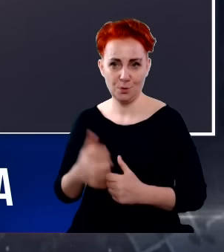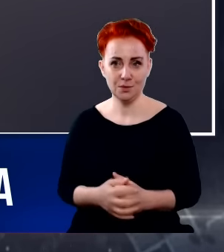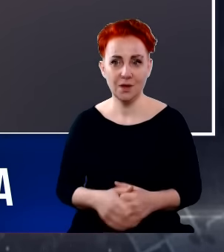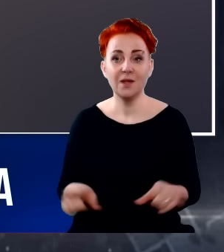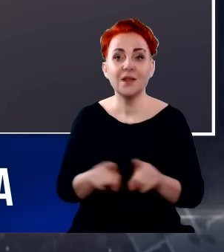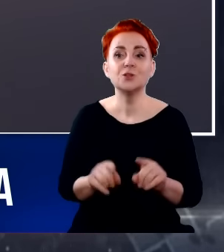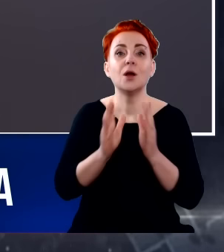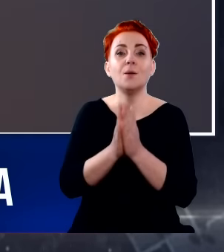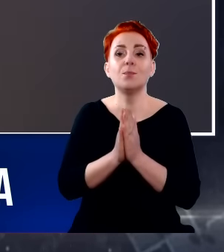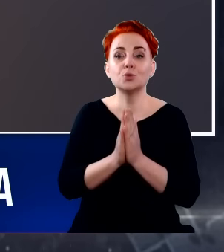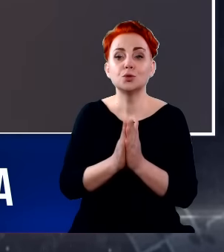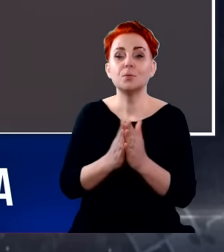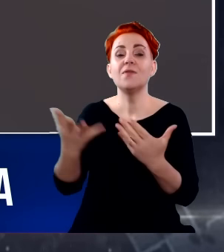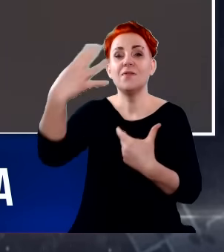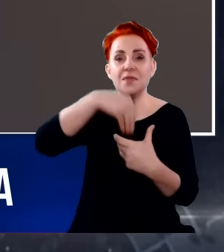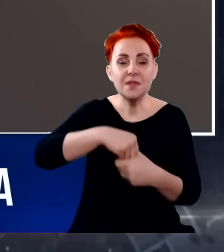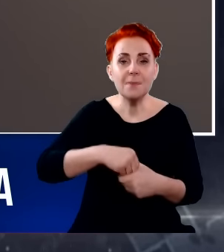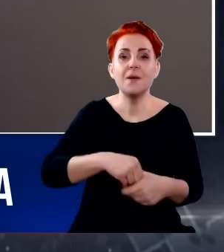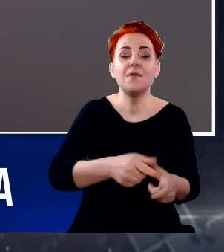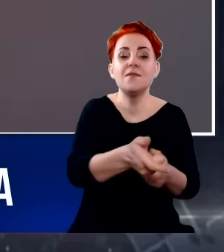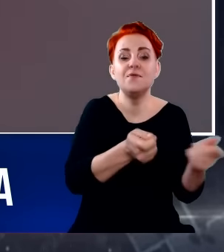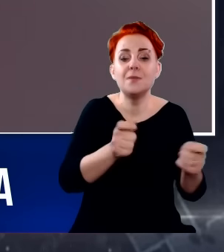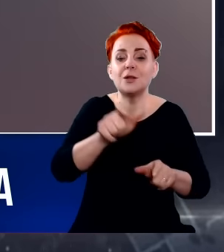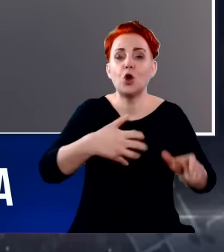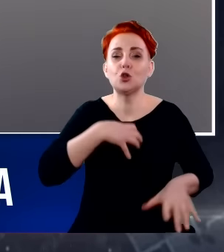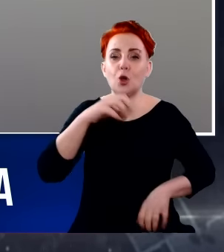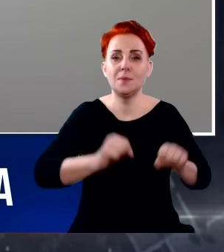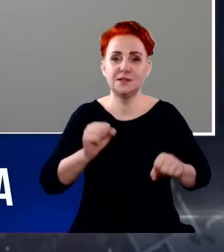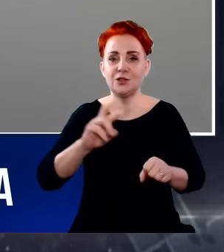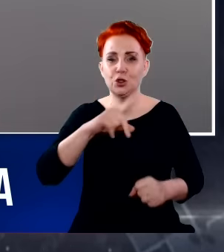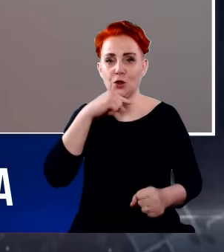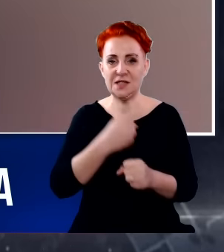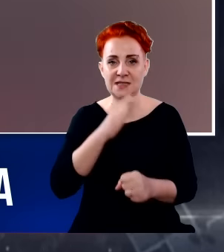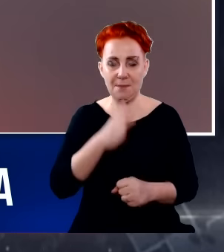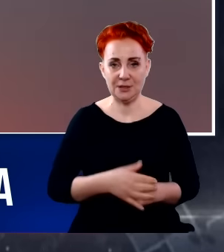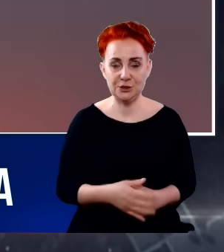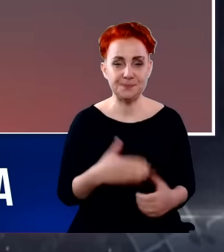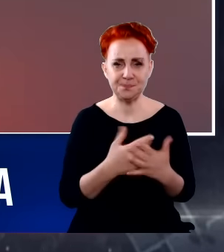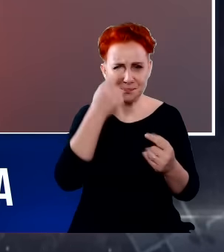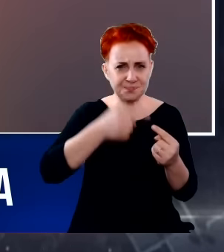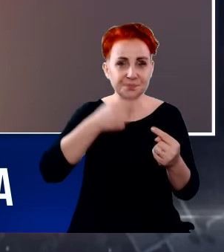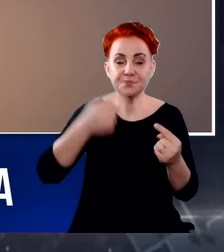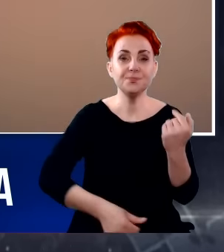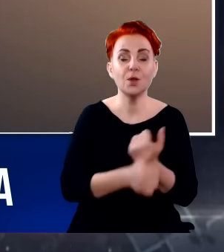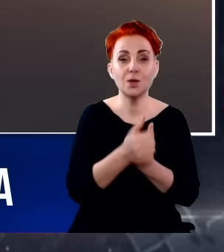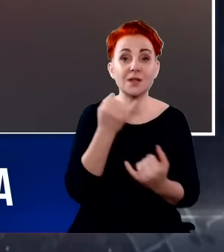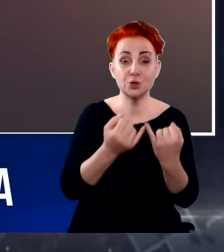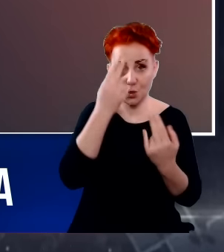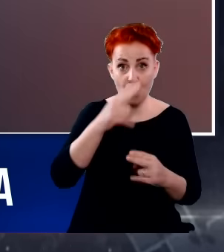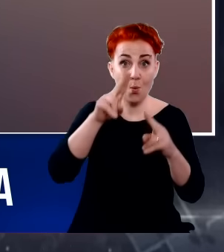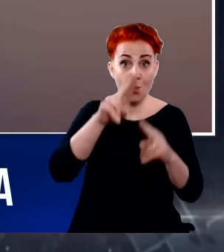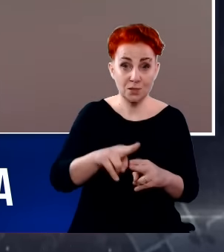go o wyznaczenie odpowiedniego składu orzekającego. Więc nielogiczność, jeszcze raz podkreślam, polega na tym, że skoro uznał, że posłowie mają